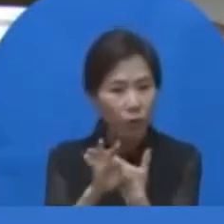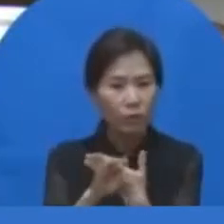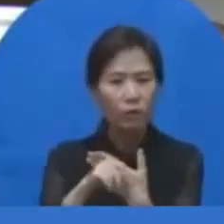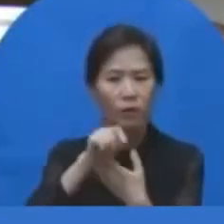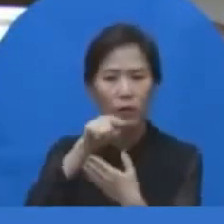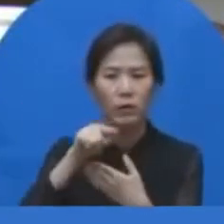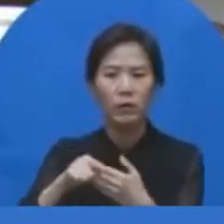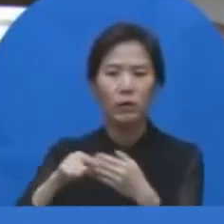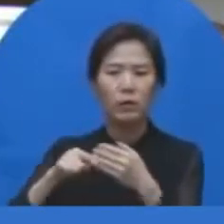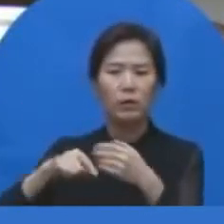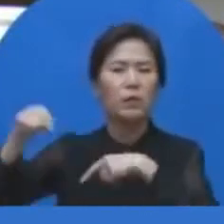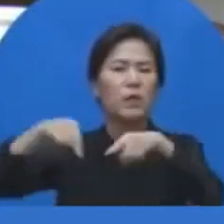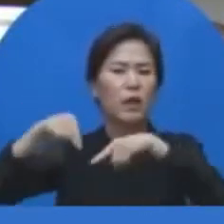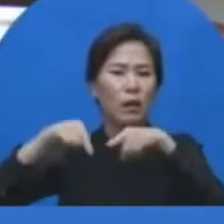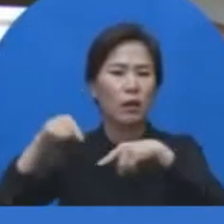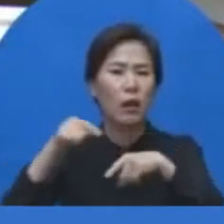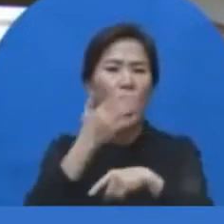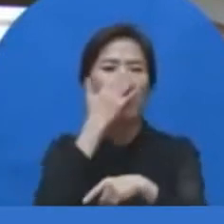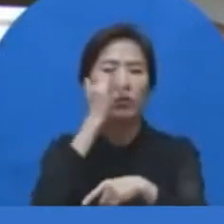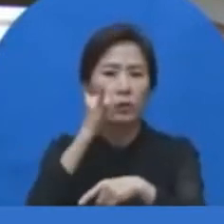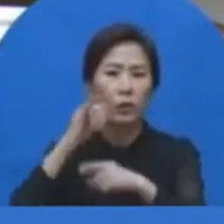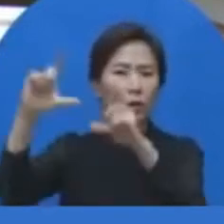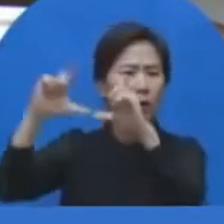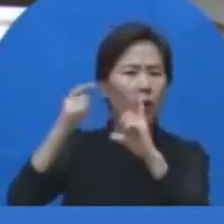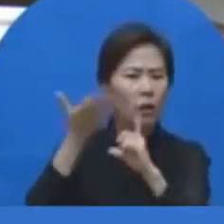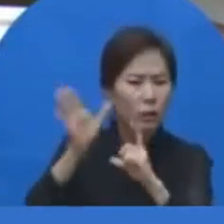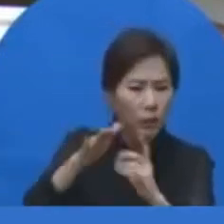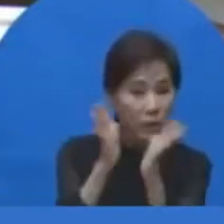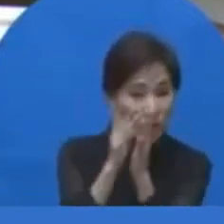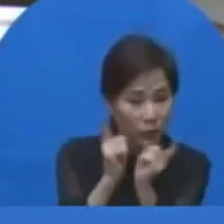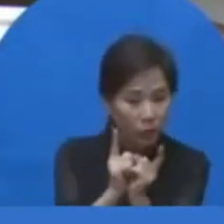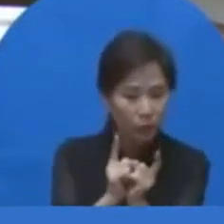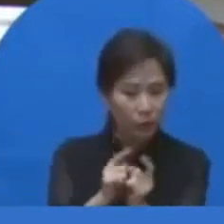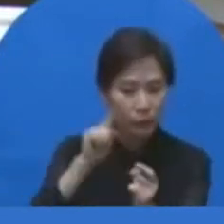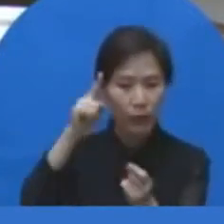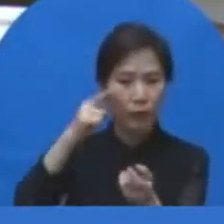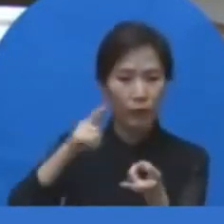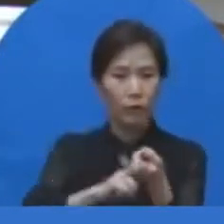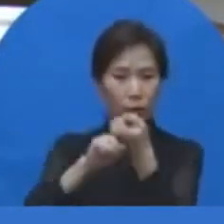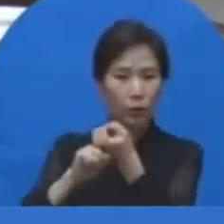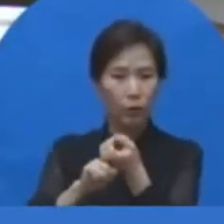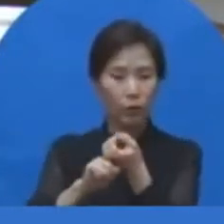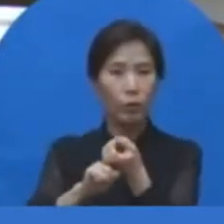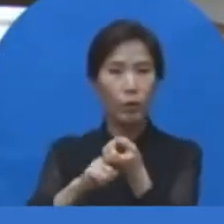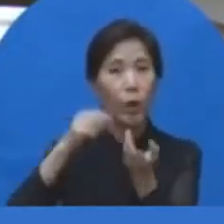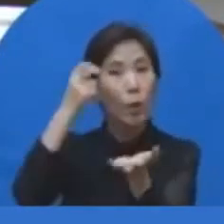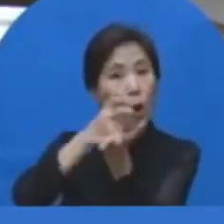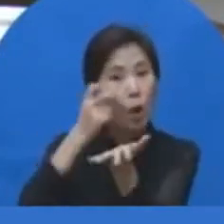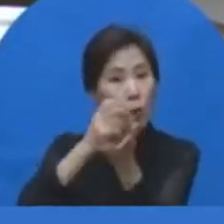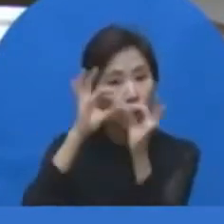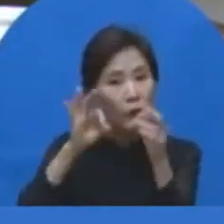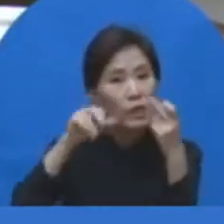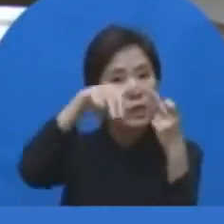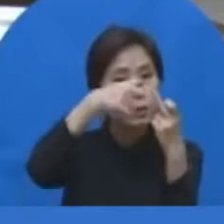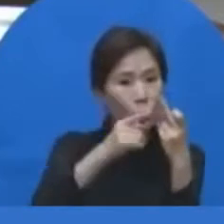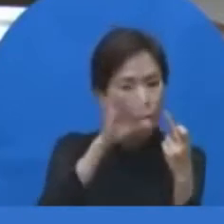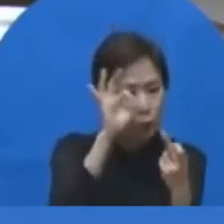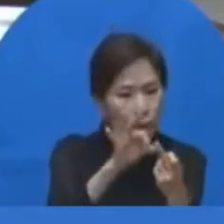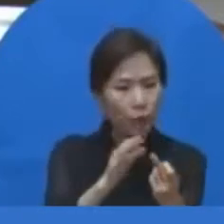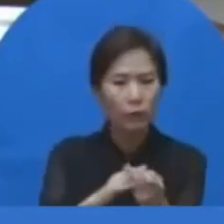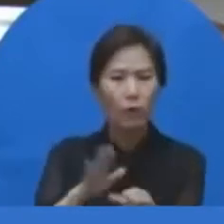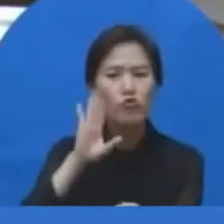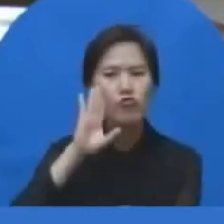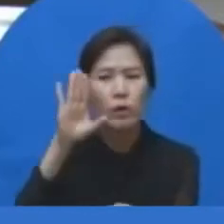있지만 정작 노조법 12조 제3항에 가보면 설립된 노동조합에 대한 사후 통보를 하는 그런 것에 관한